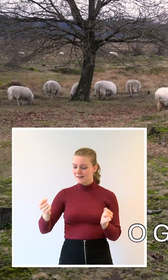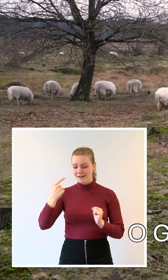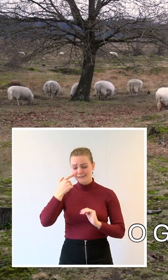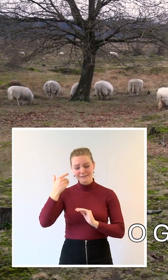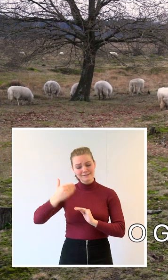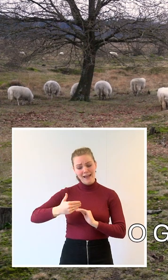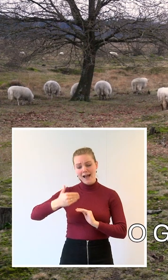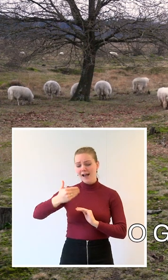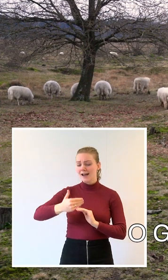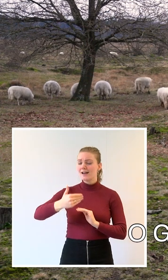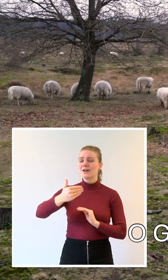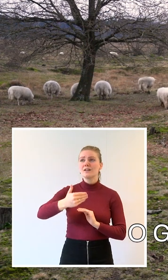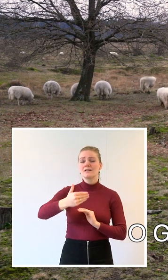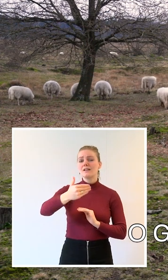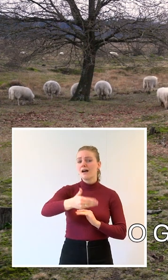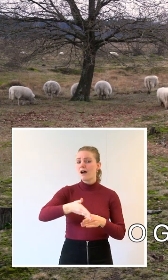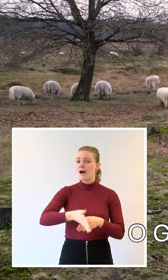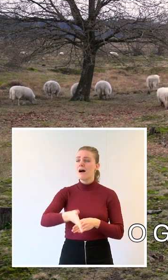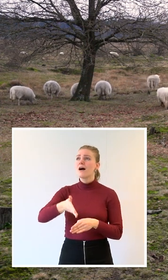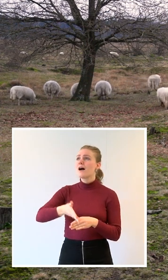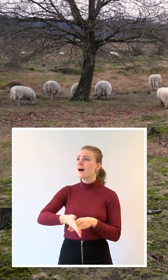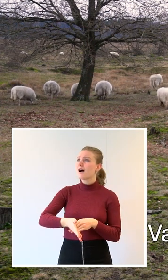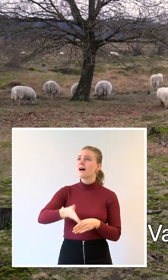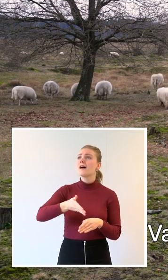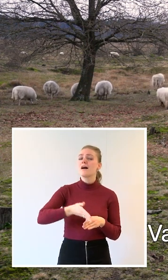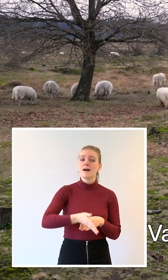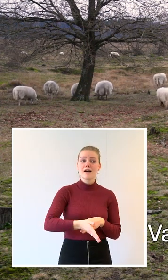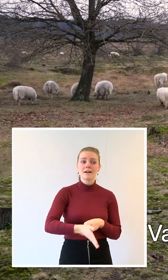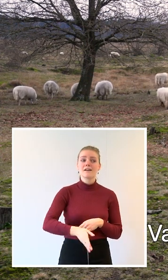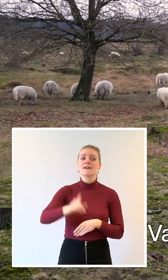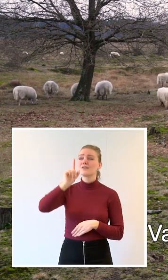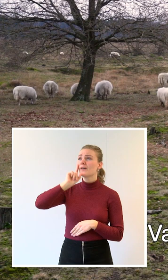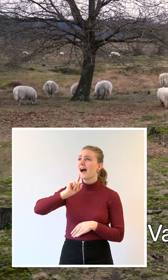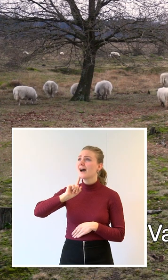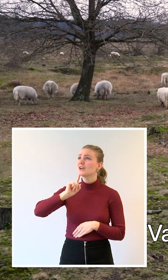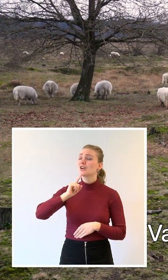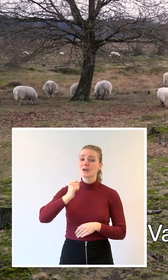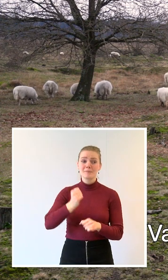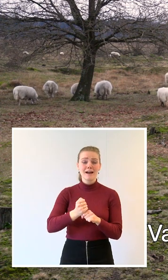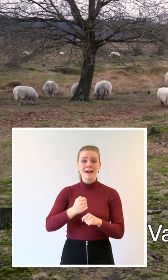Maar